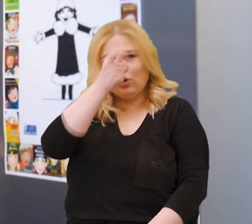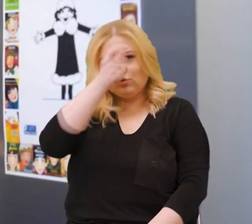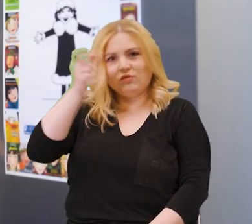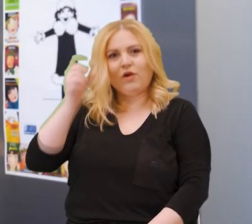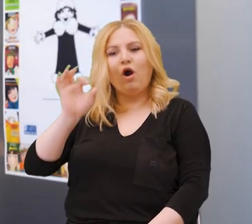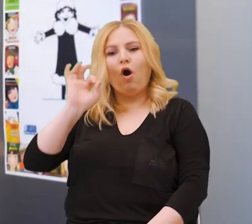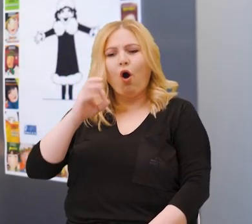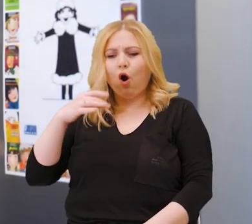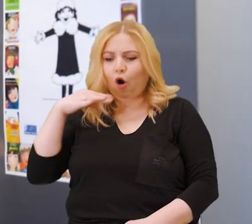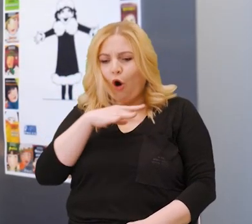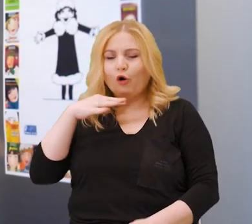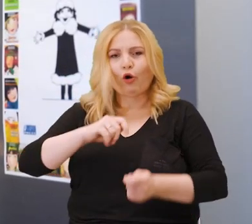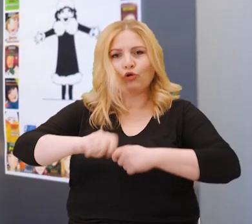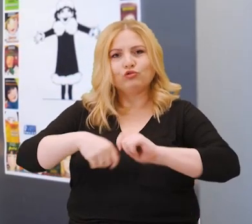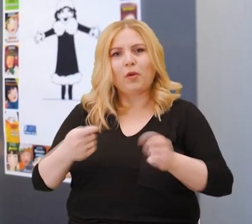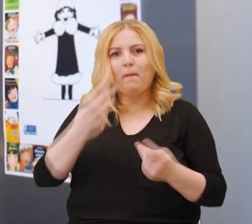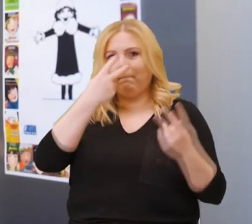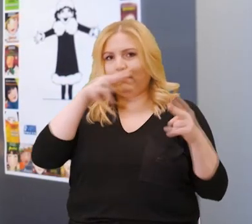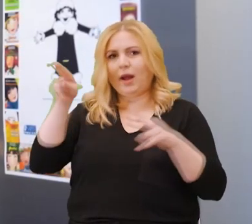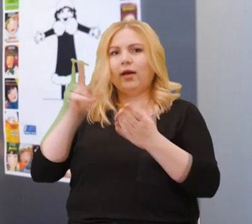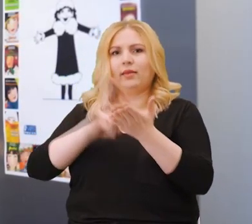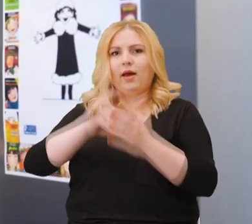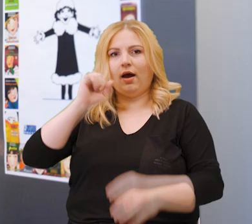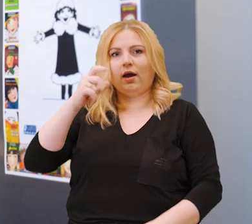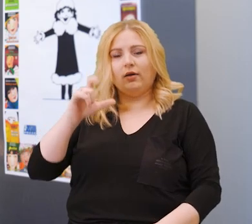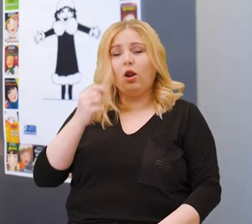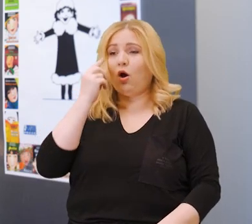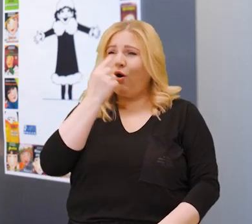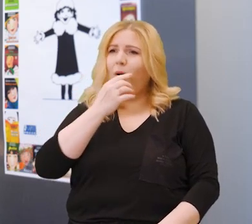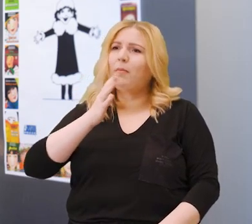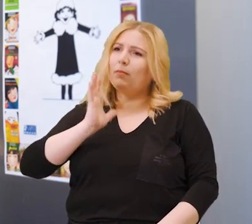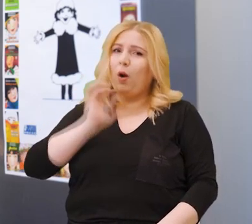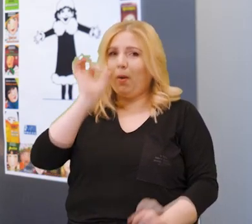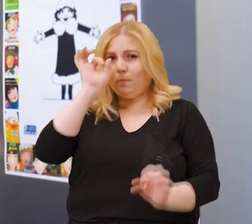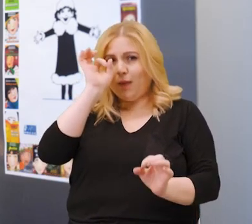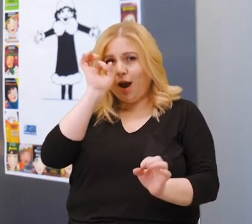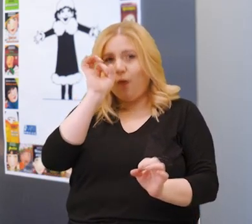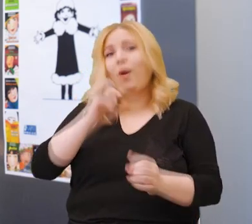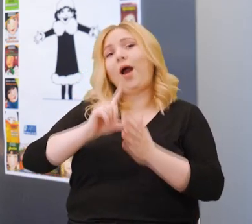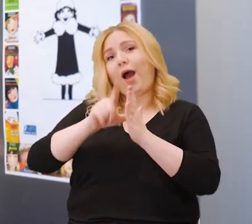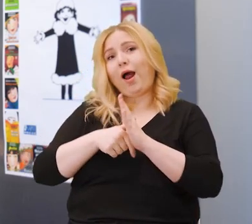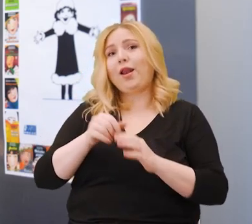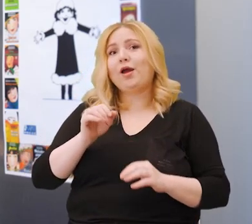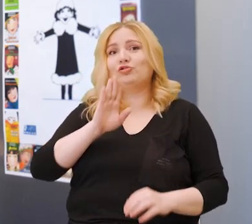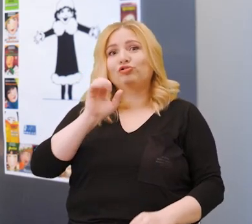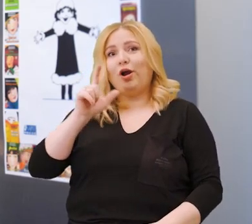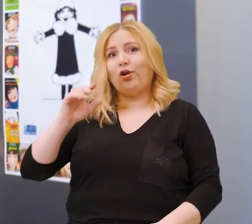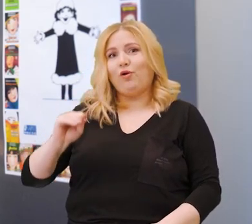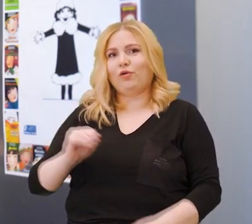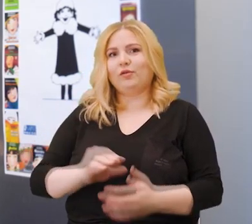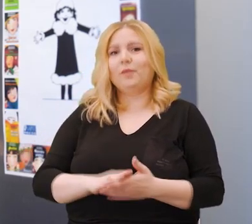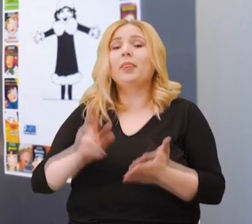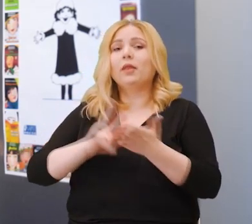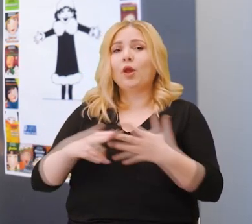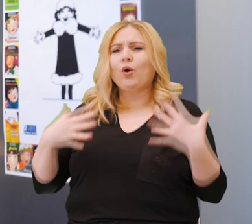Człowiek o fosforyzujących sznurowadłach przeniósł wzrok na aniele. Miał oczka małe i poczciwe, odrobinę tylko szalone. Na froncie